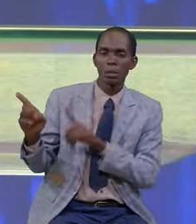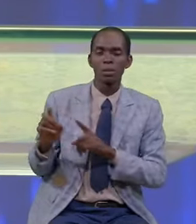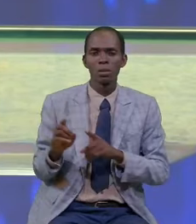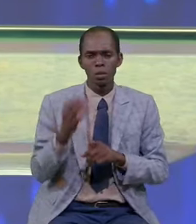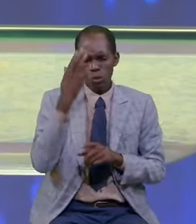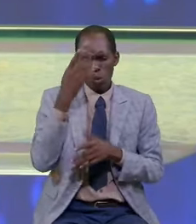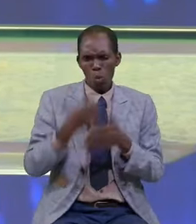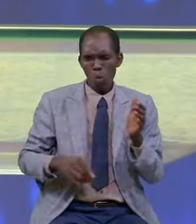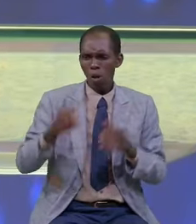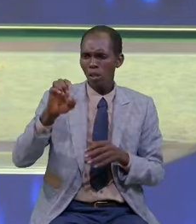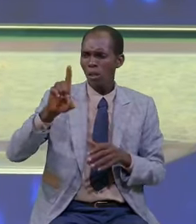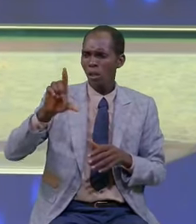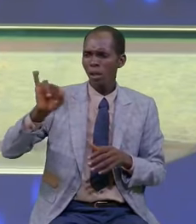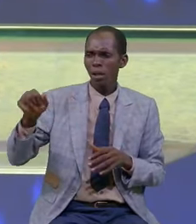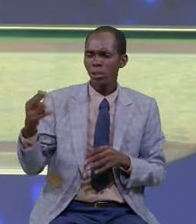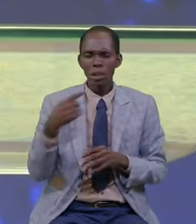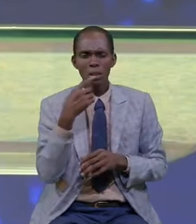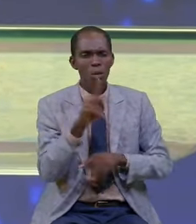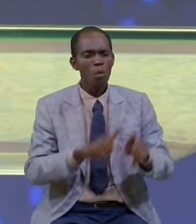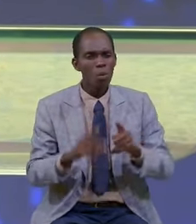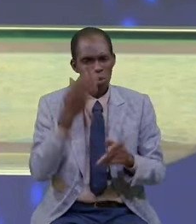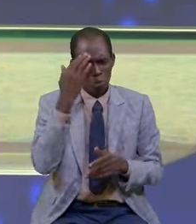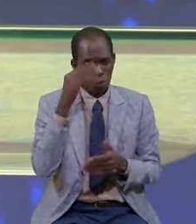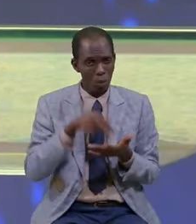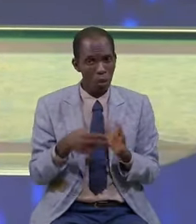disait. Il leur disait que